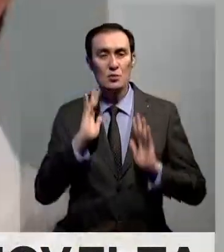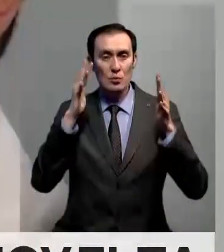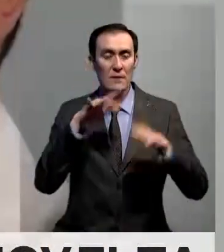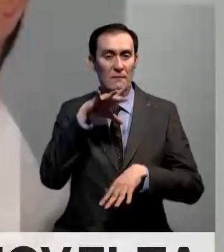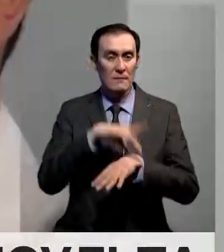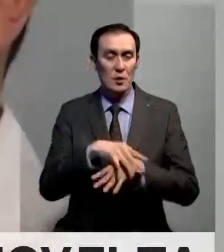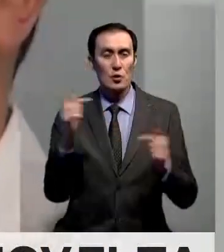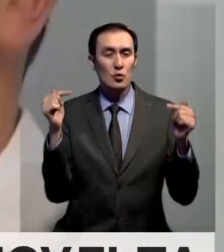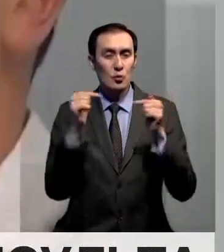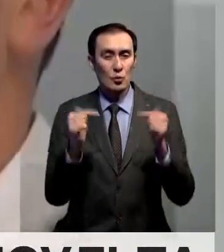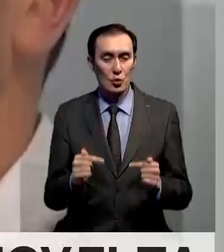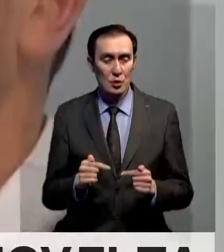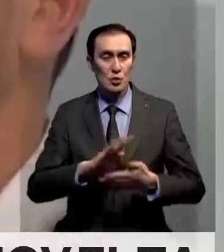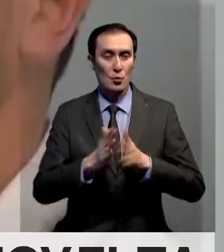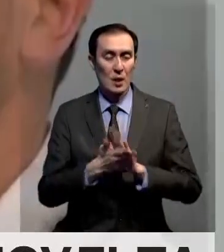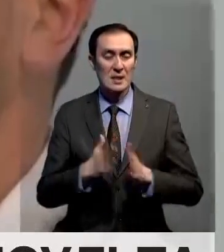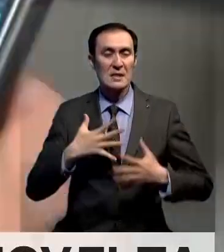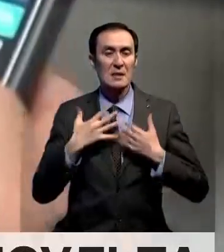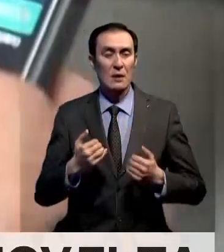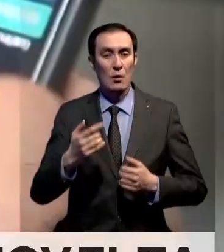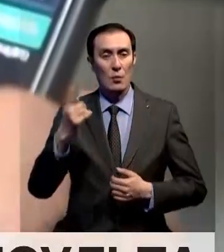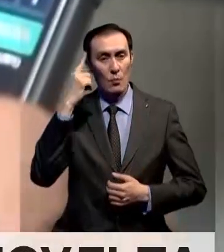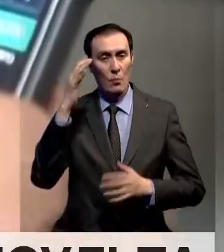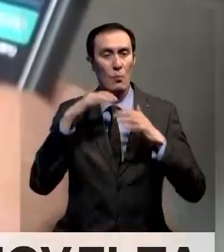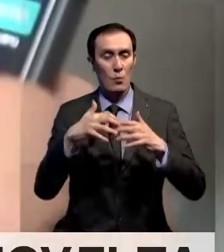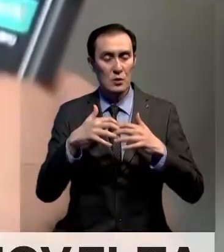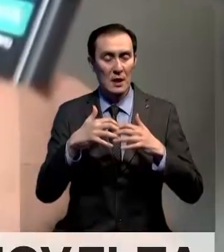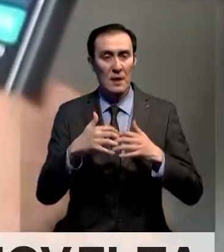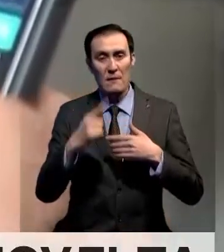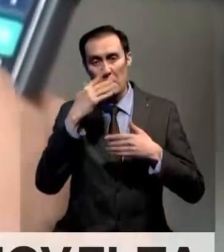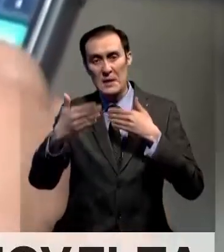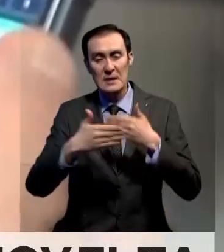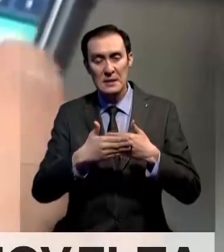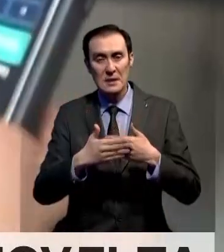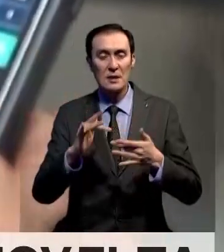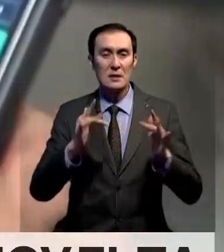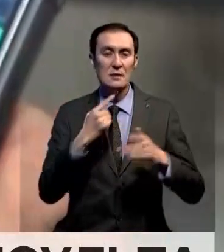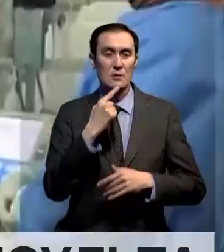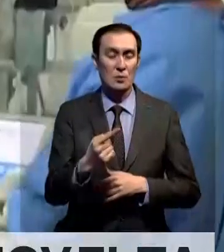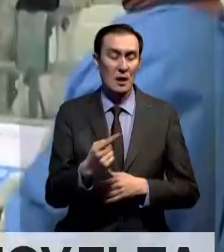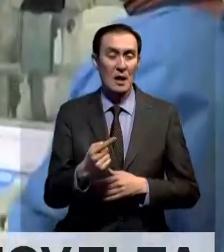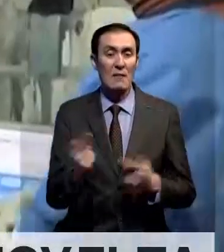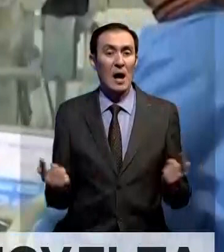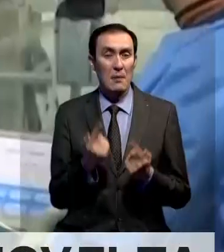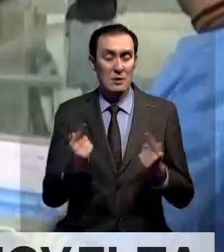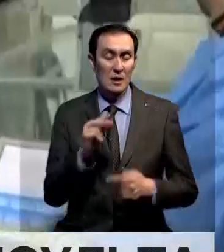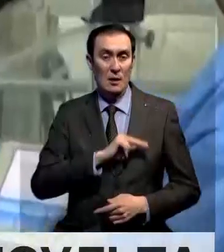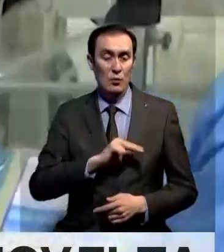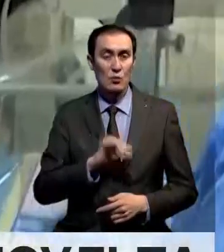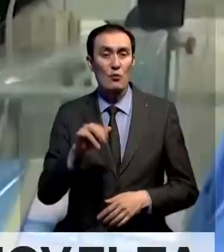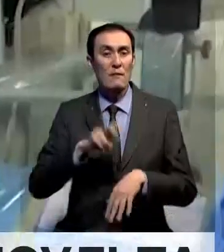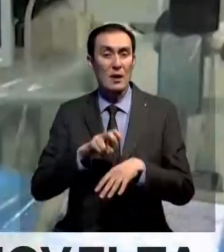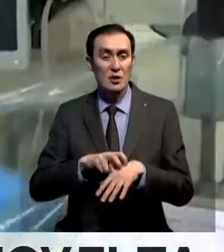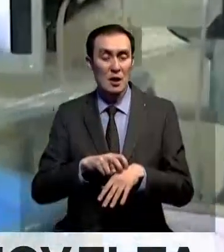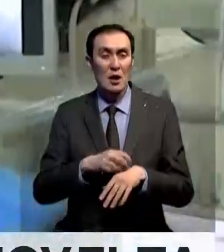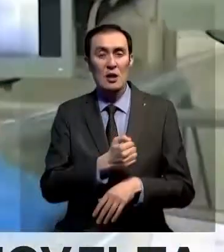выдает высокоточную картину состояния головного мозга. Как вблизи, так и дистанционно. В обычной практике на это у врачей